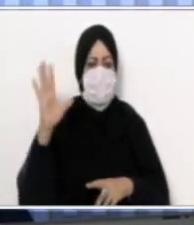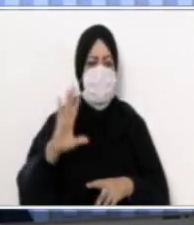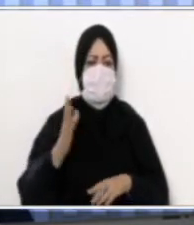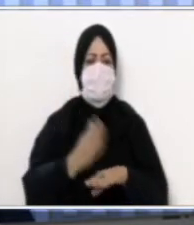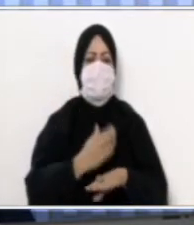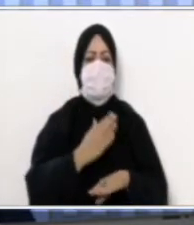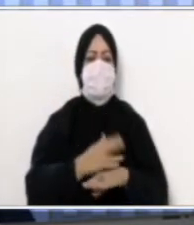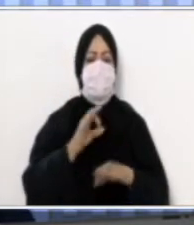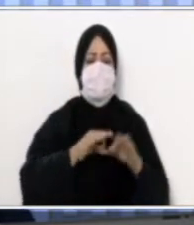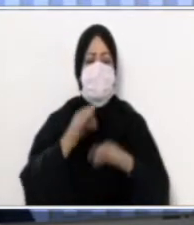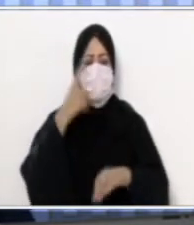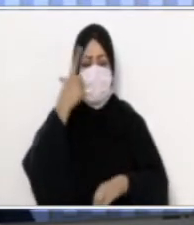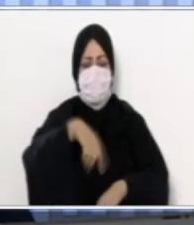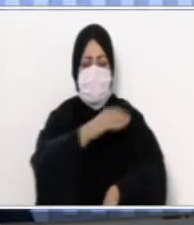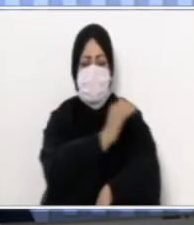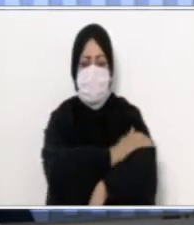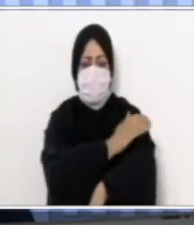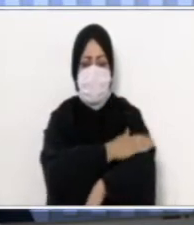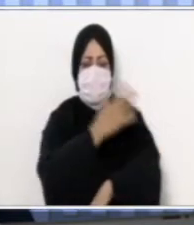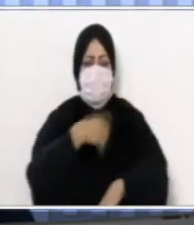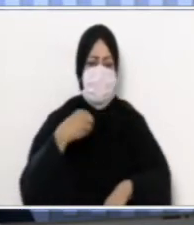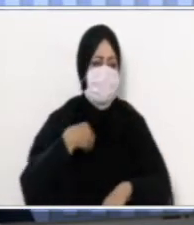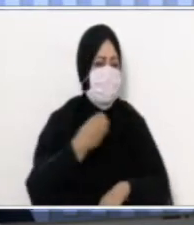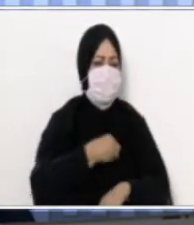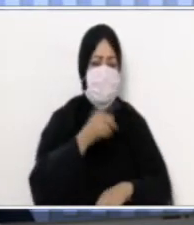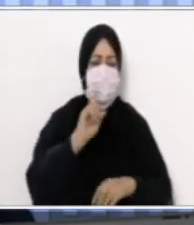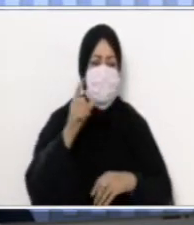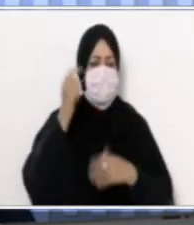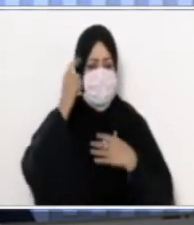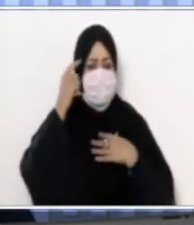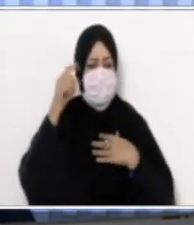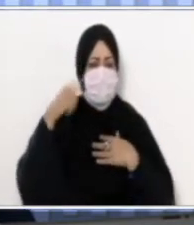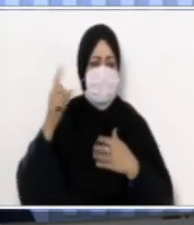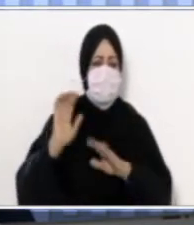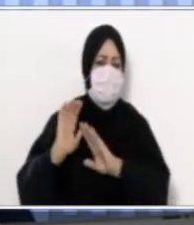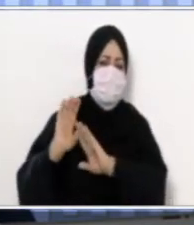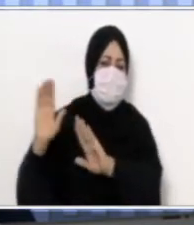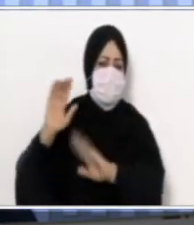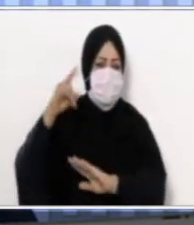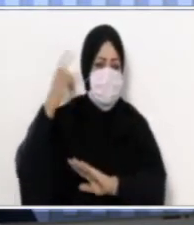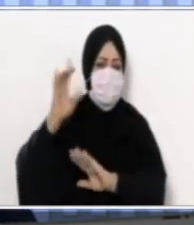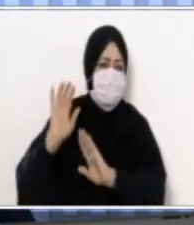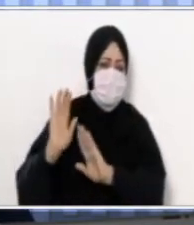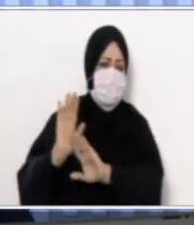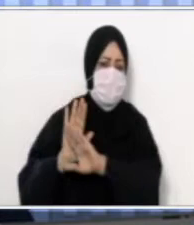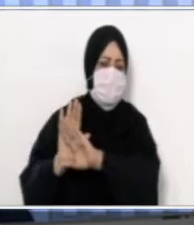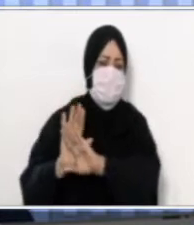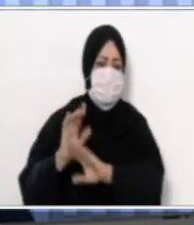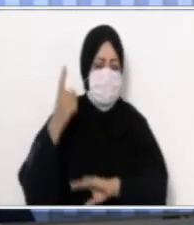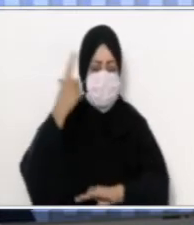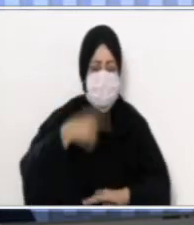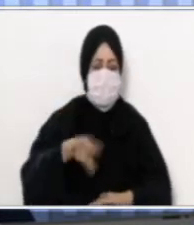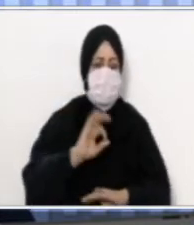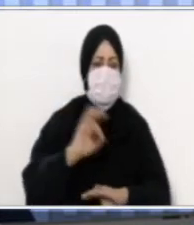شيء، علاجك للوسواس يبدأ من عندي نفسك. أول حاجة أعرضي عن الوسواس ولا تلتفتي له،